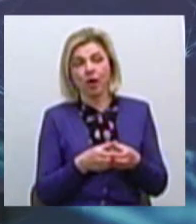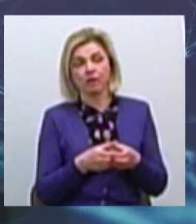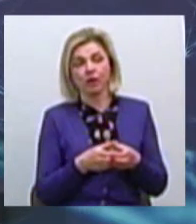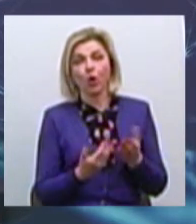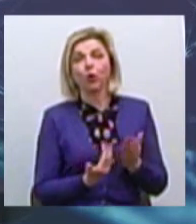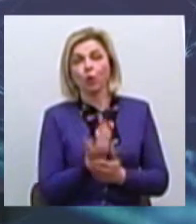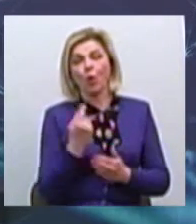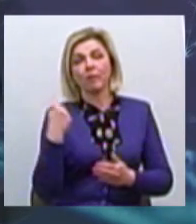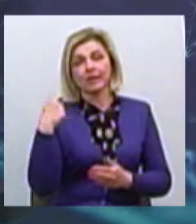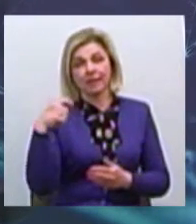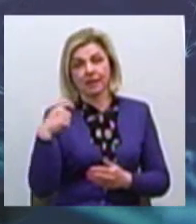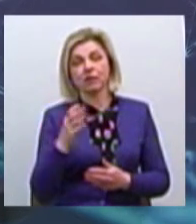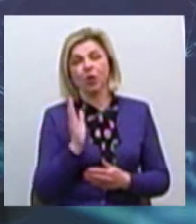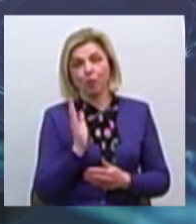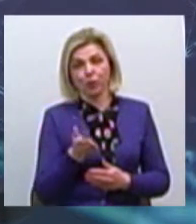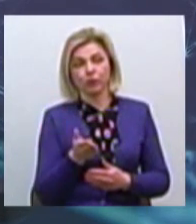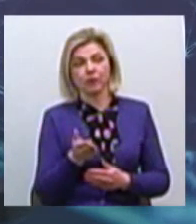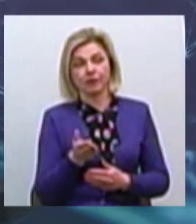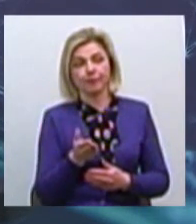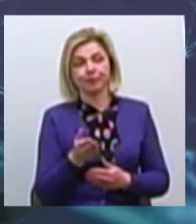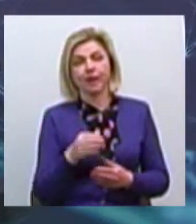нового президента будет достаточно умная, она будет